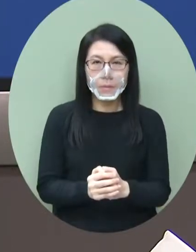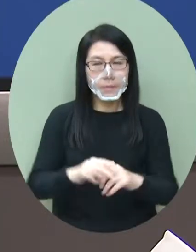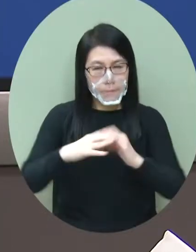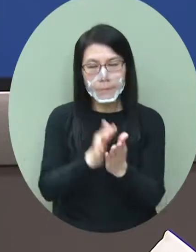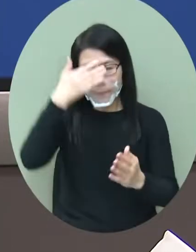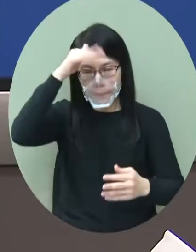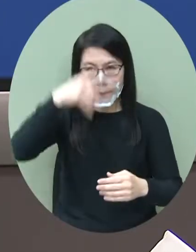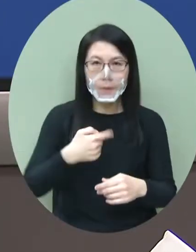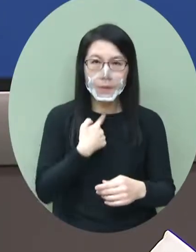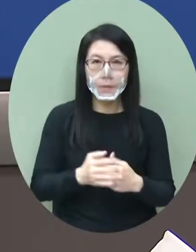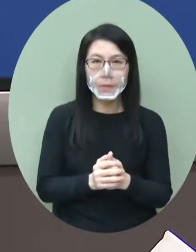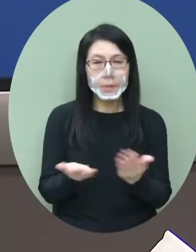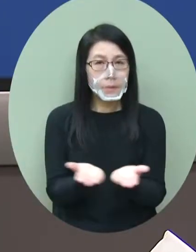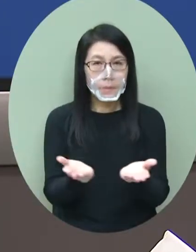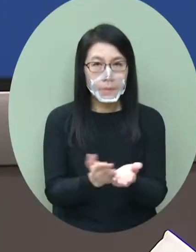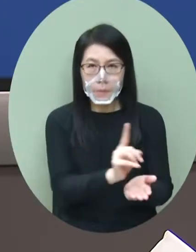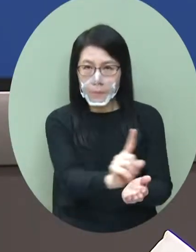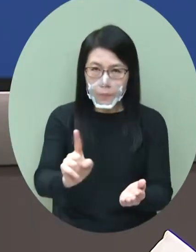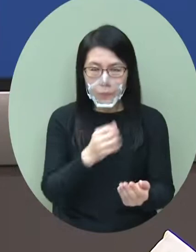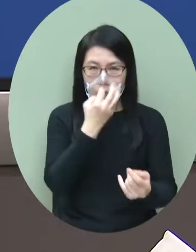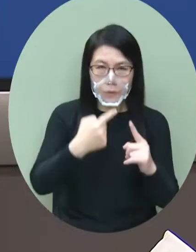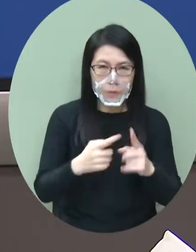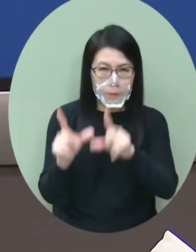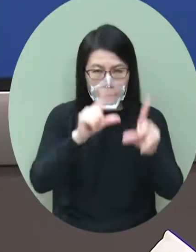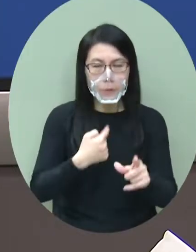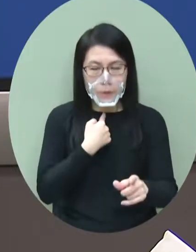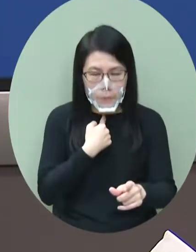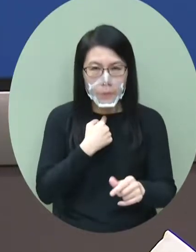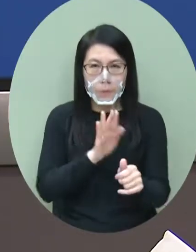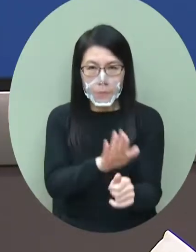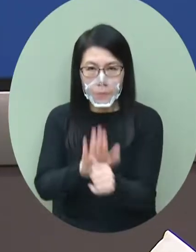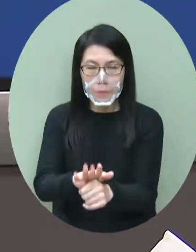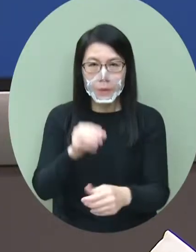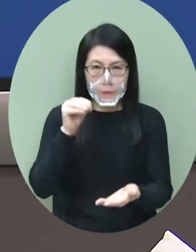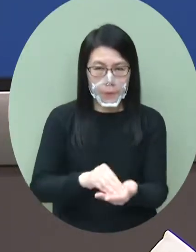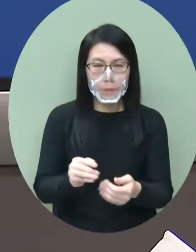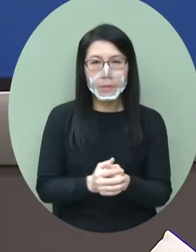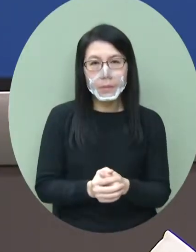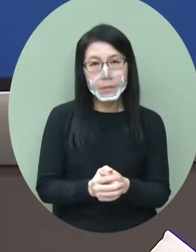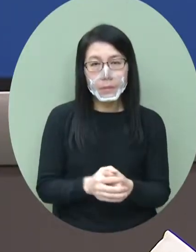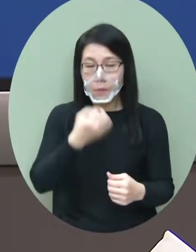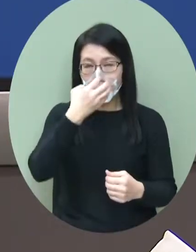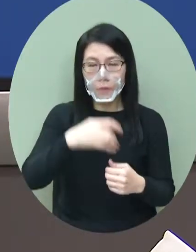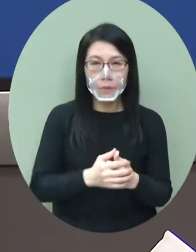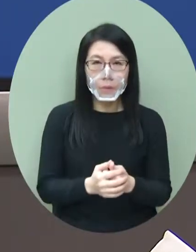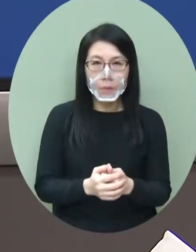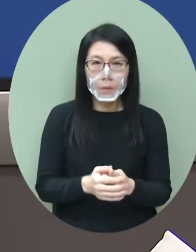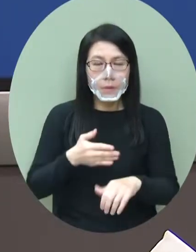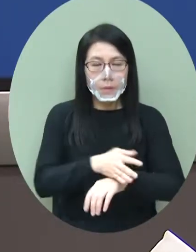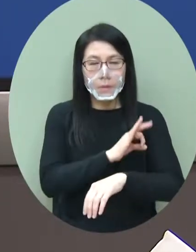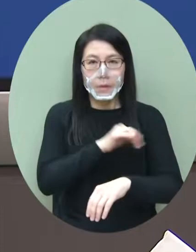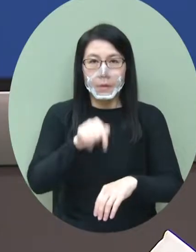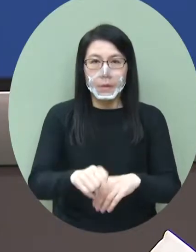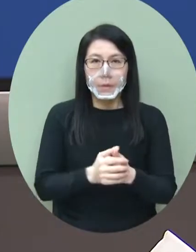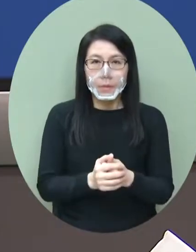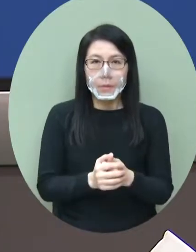们是完全明白需要确保市民日常所需是得到保障的。而事实上呢，香